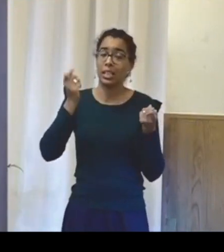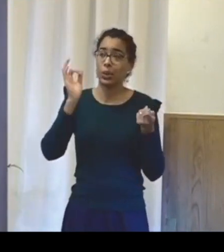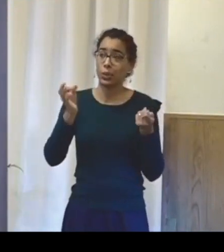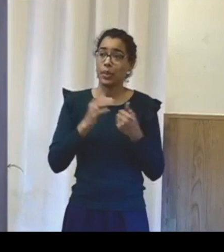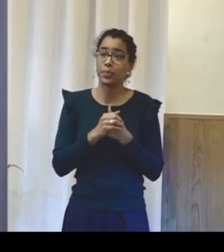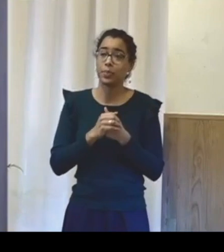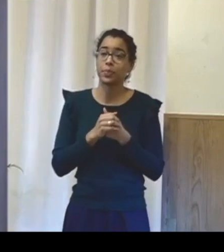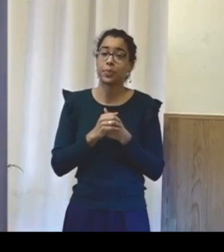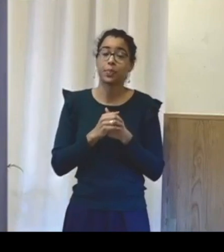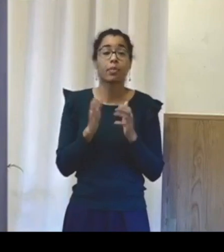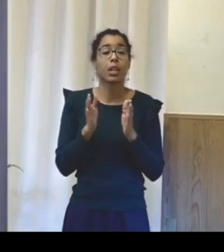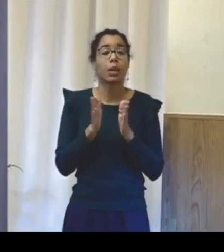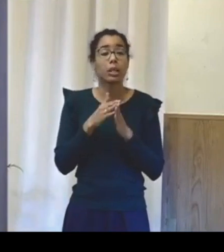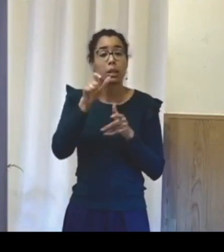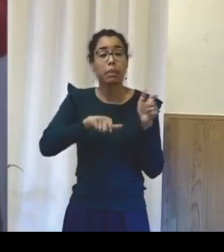Je vais demander à ceux